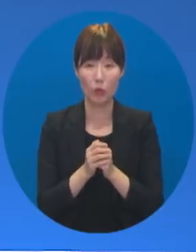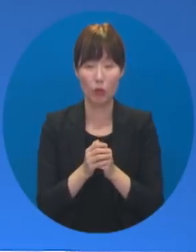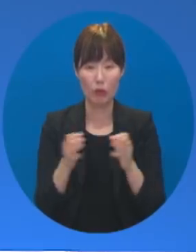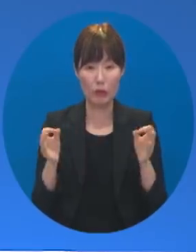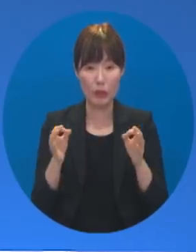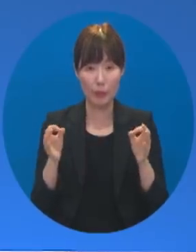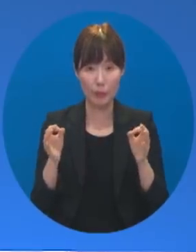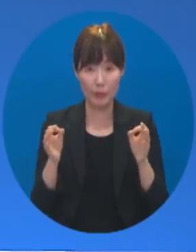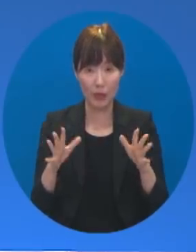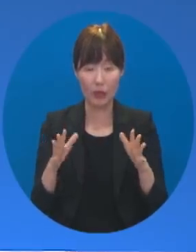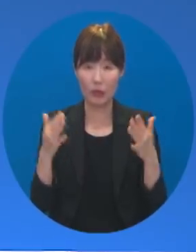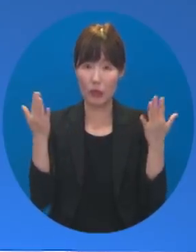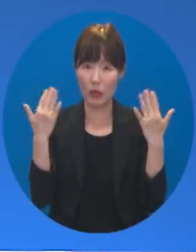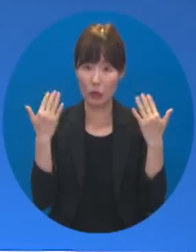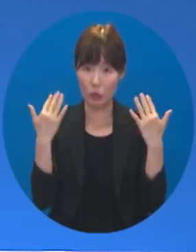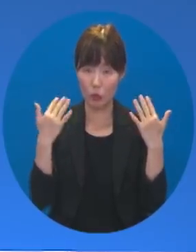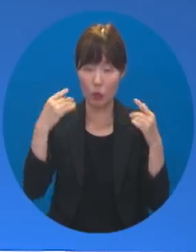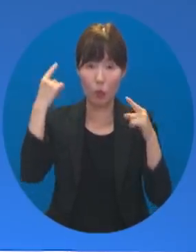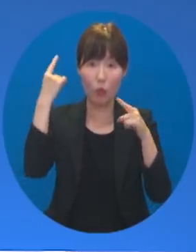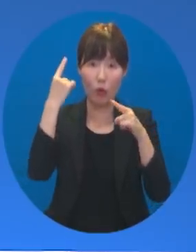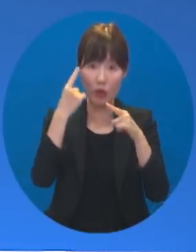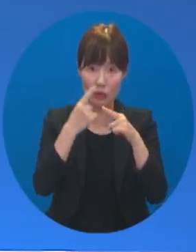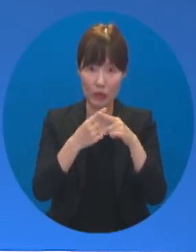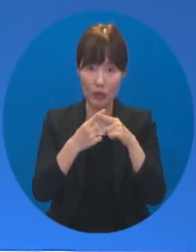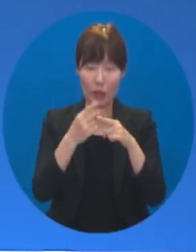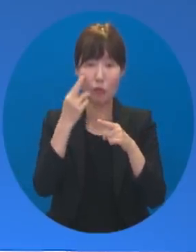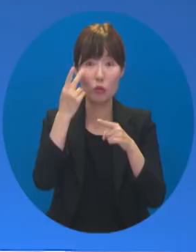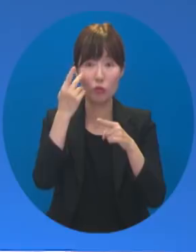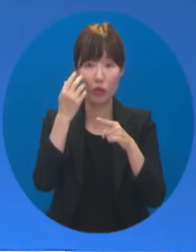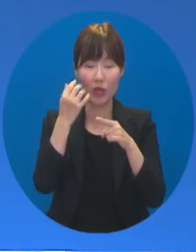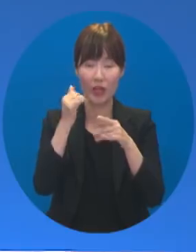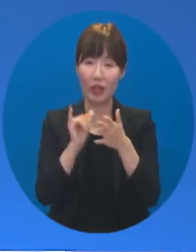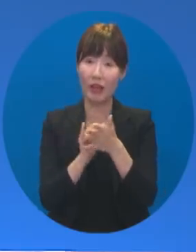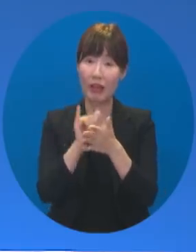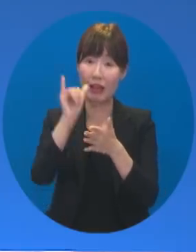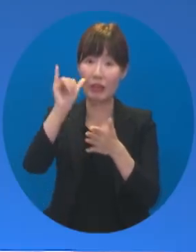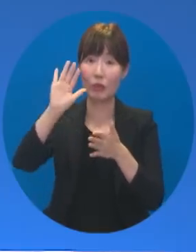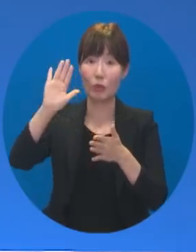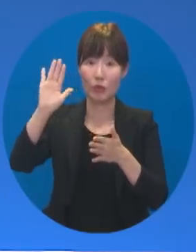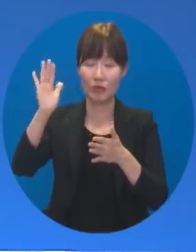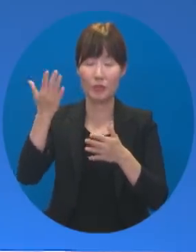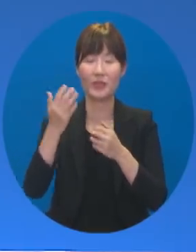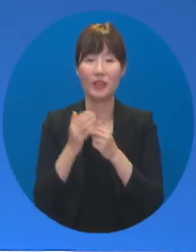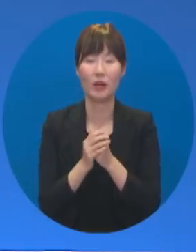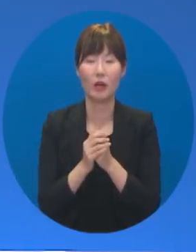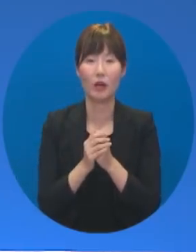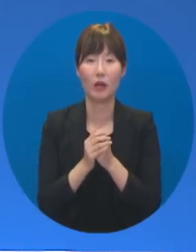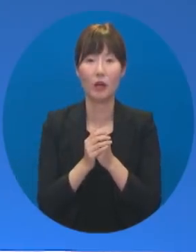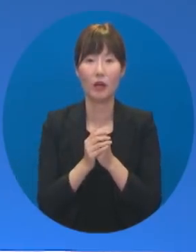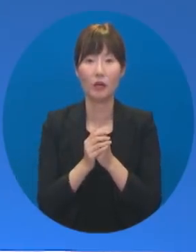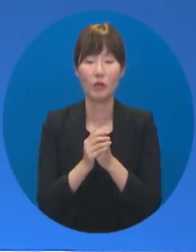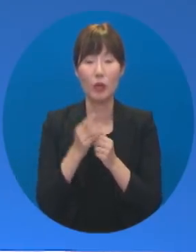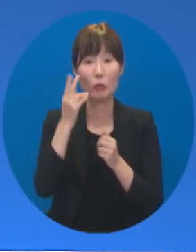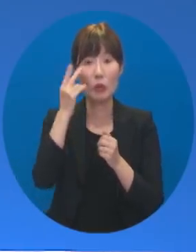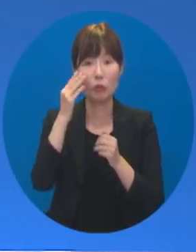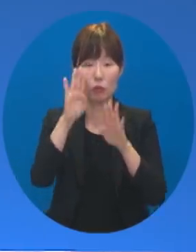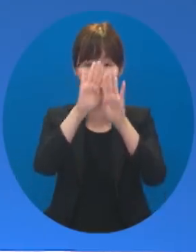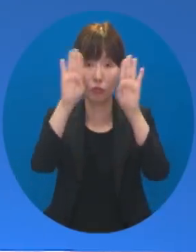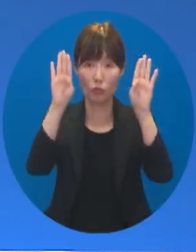미국에도 그 보스턴에도 가게 되었거든요. 보스턴 병원에 가서 그 숙소에서